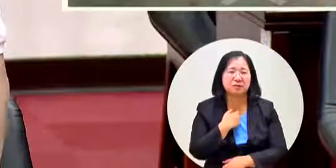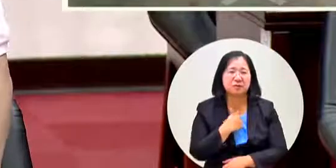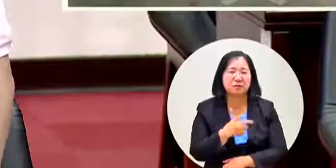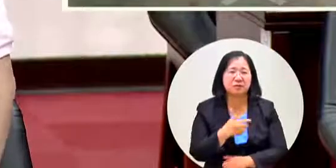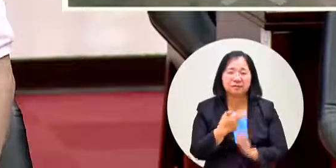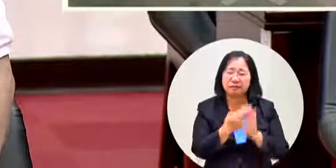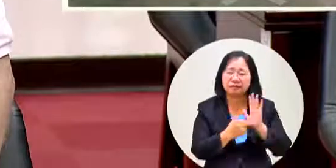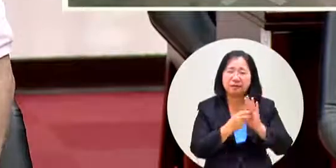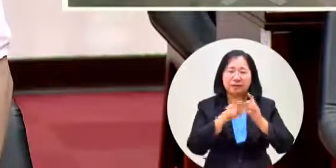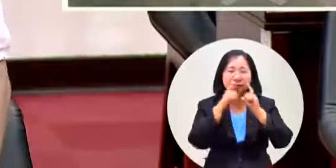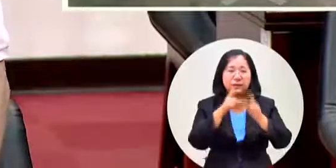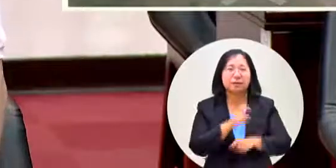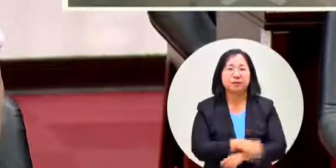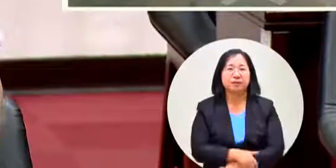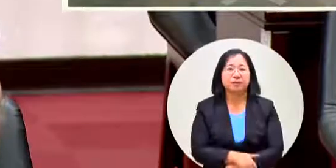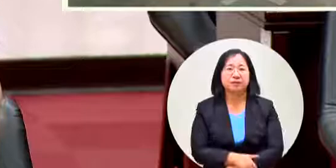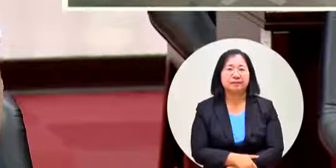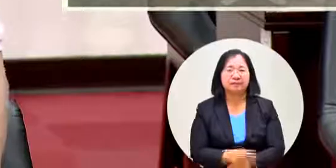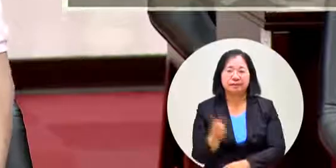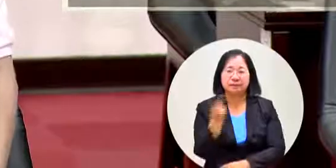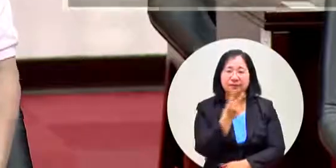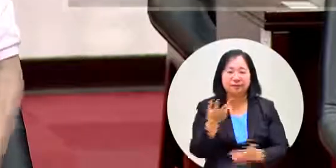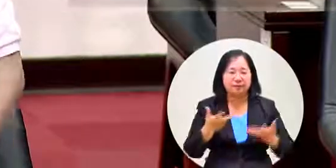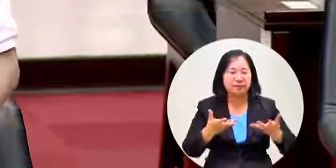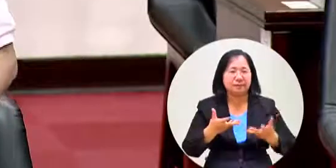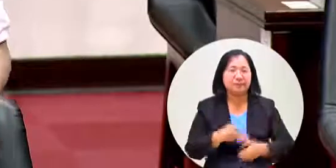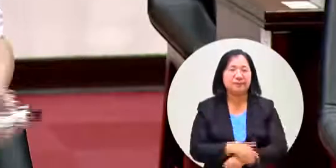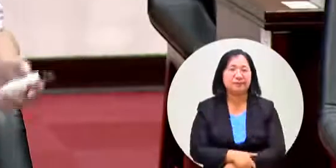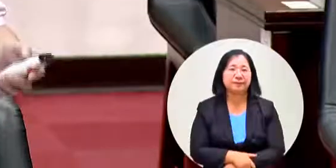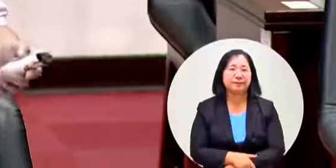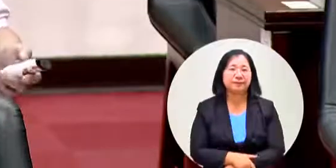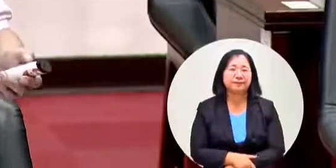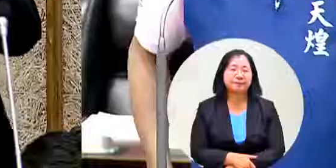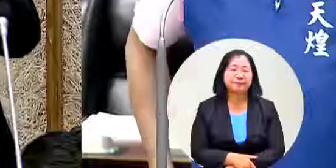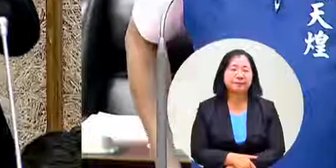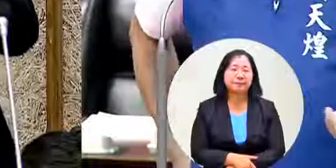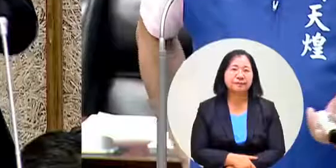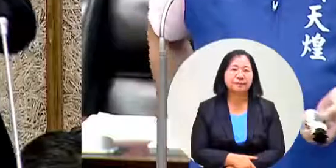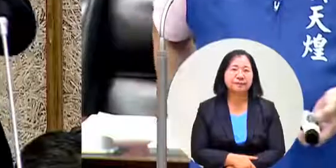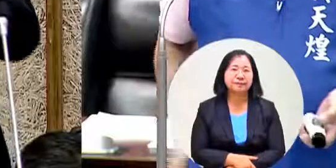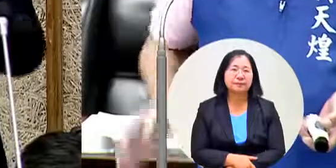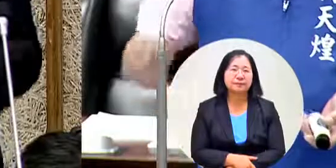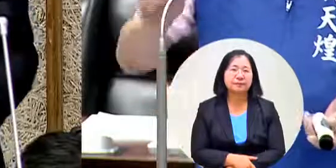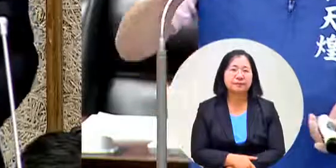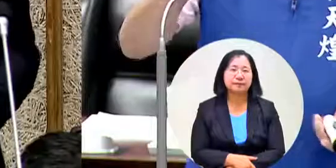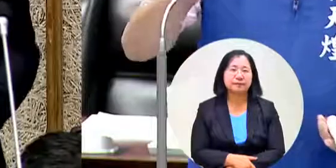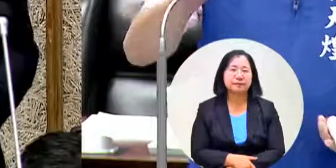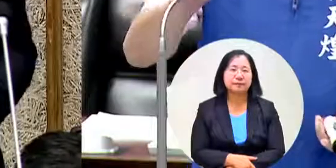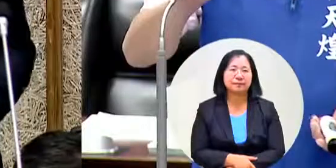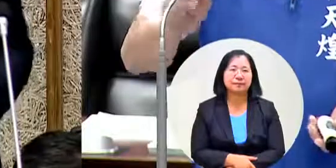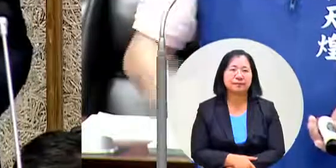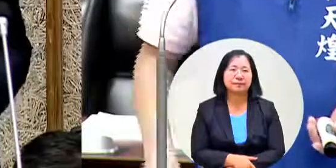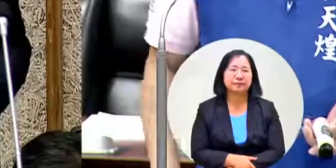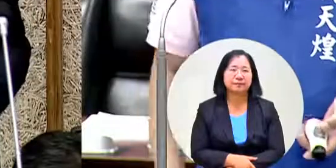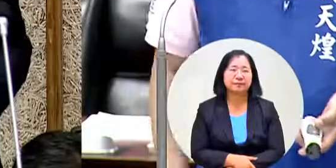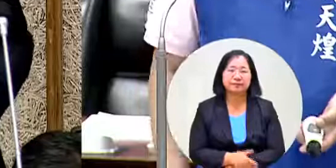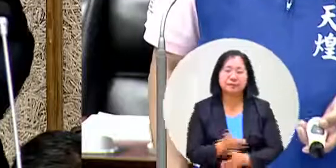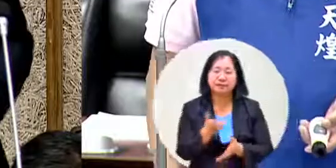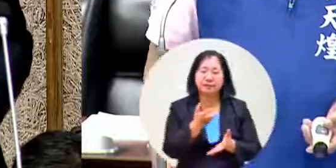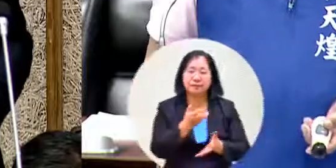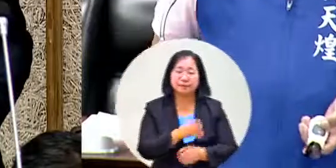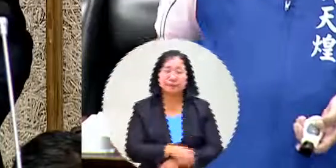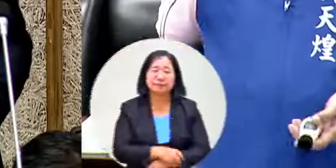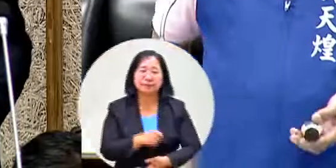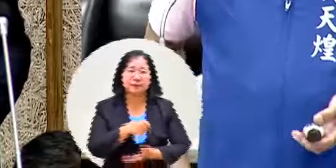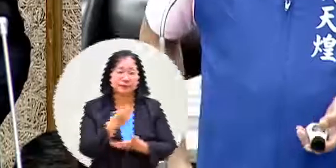苦啦吼。啊，所以咱真好不路控好啊，你万不车无改，水无改善吼，唔免两冬啊，唔免两冬，